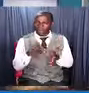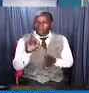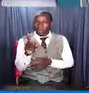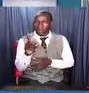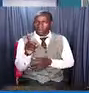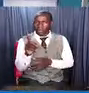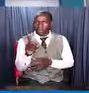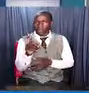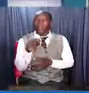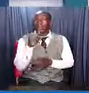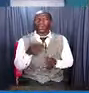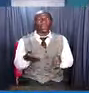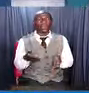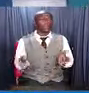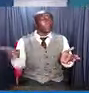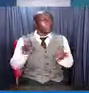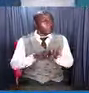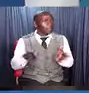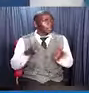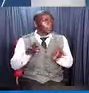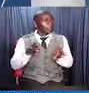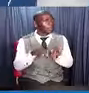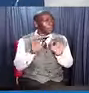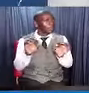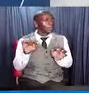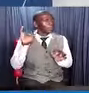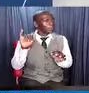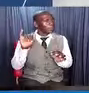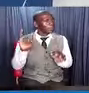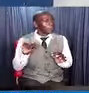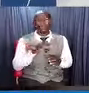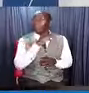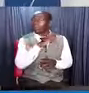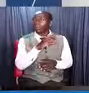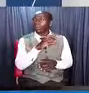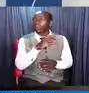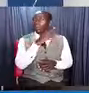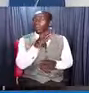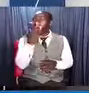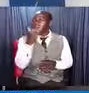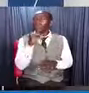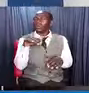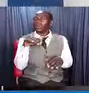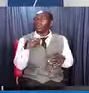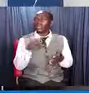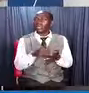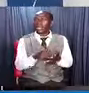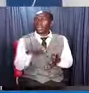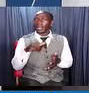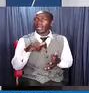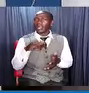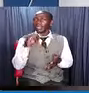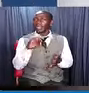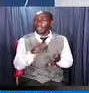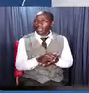be doing this. Sirudi tena I will not repeat. Sasa nitabaki kulaumu tu. So I'll always blame. Na kwa nini hakufanya? And how comes you did? Na mimi nilisema.